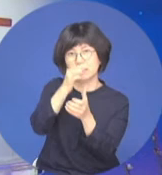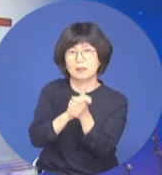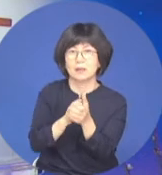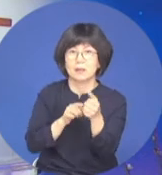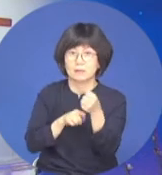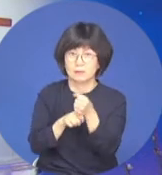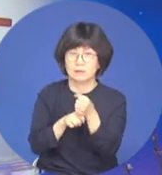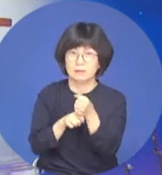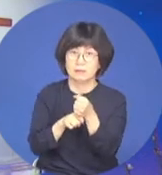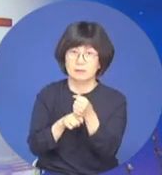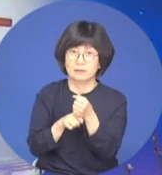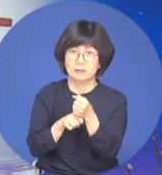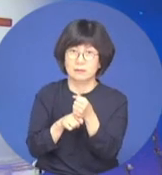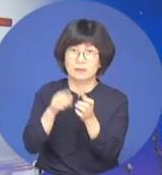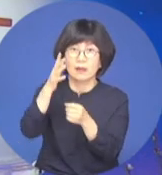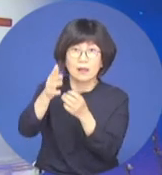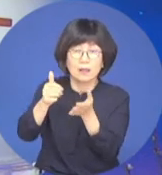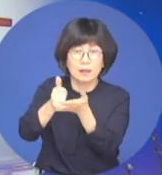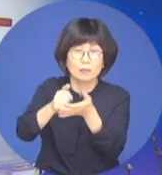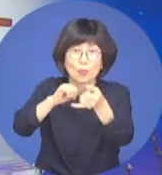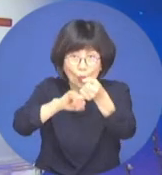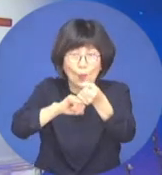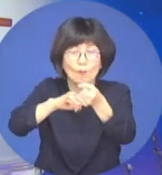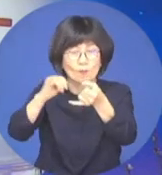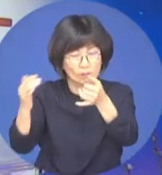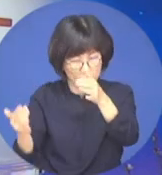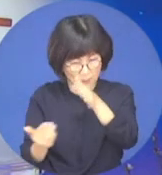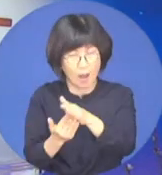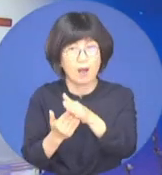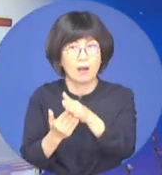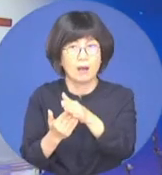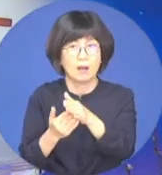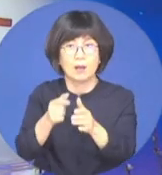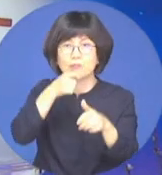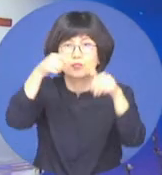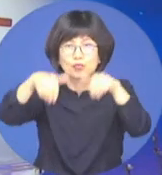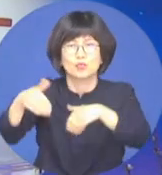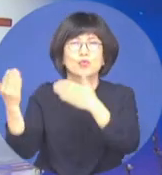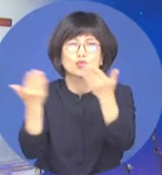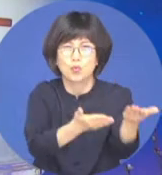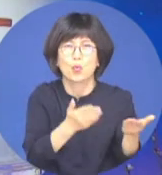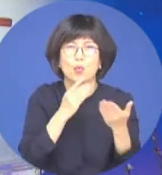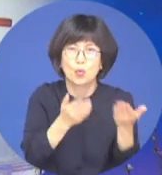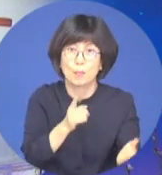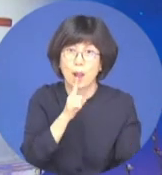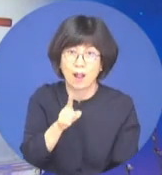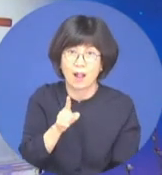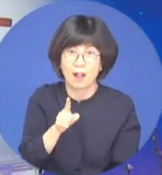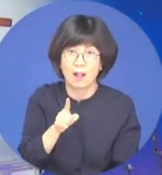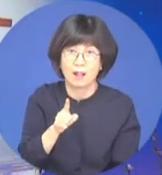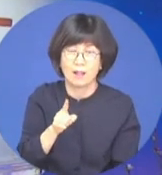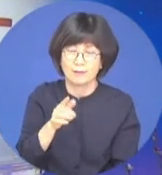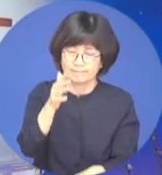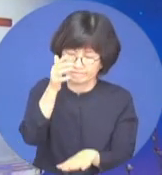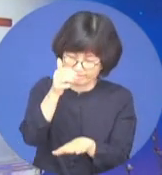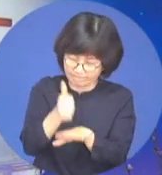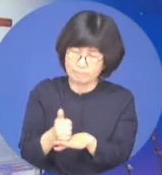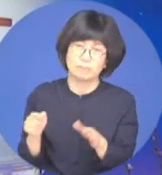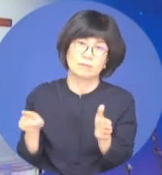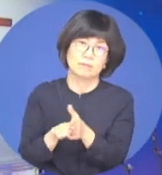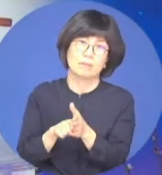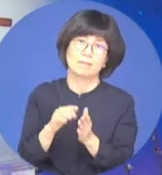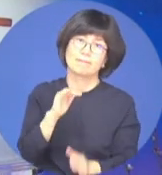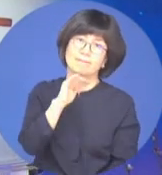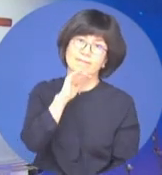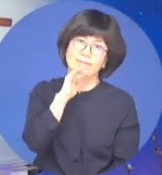끝까지. 하나님은 반드시 약속대로 비를 내리시리라. 끝까지